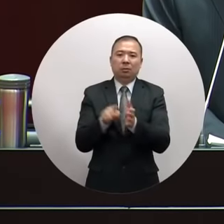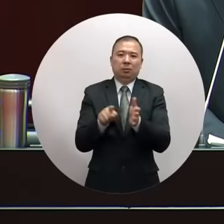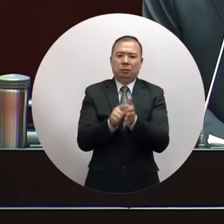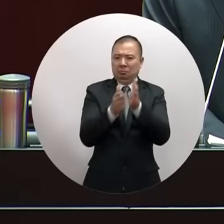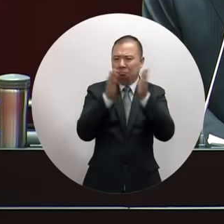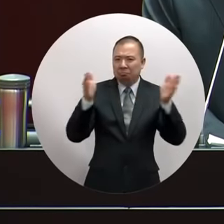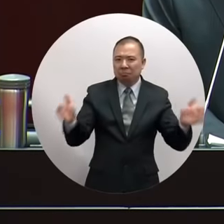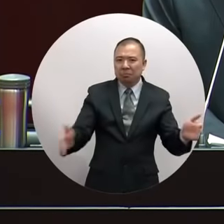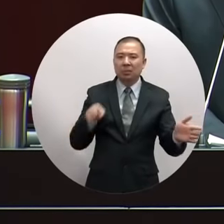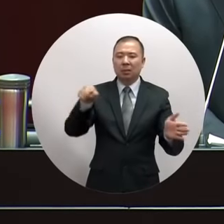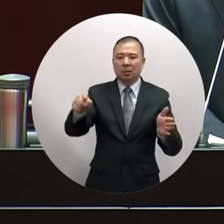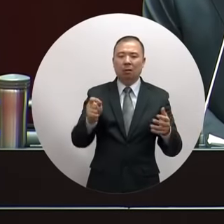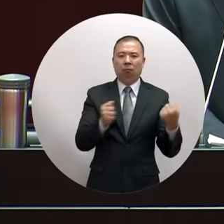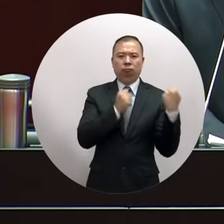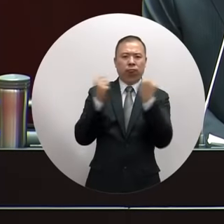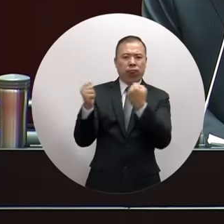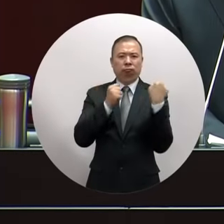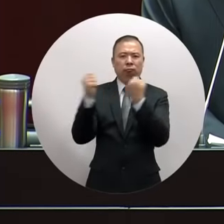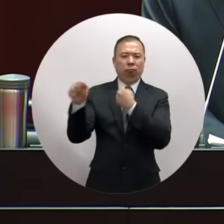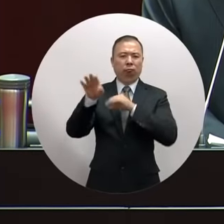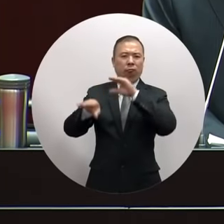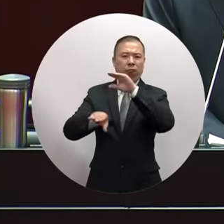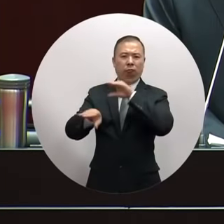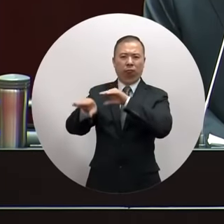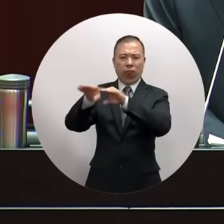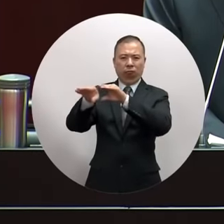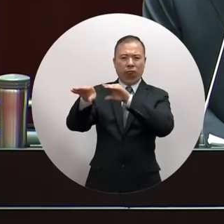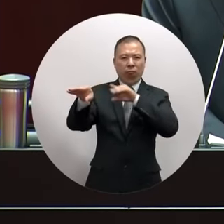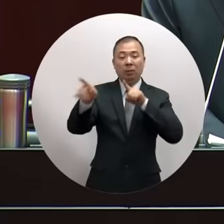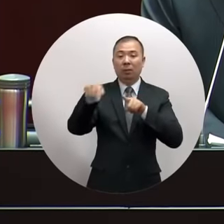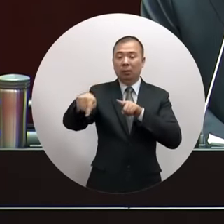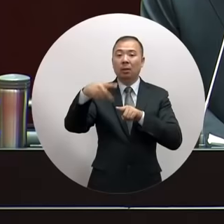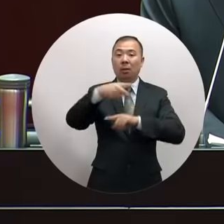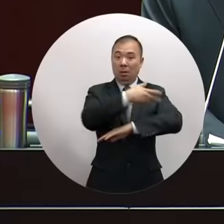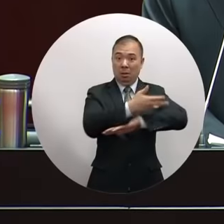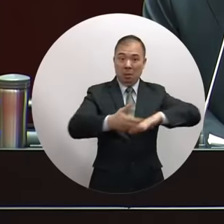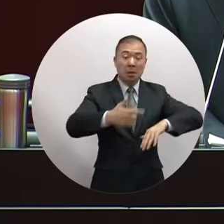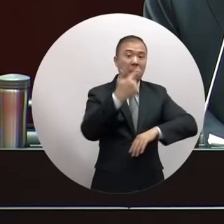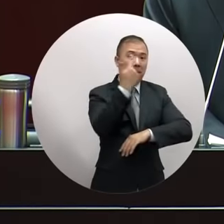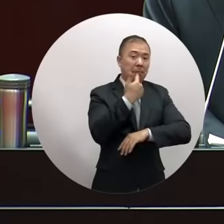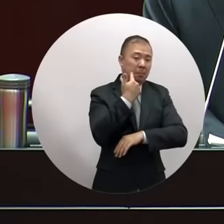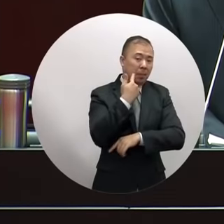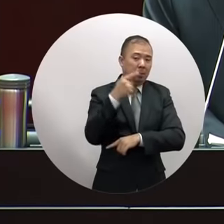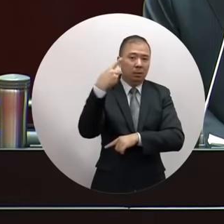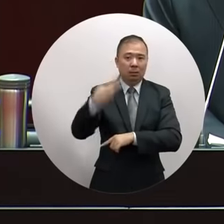交通部也会启动一个针对包括因为和美到大渡的这个